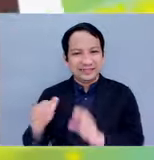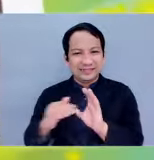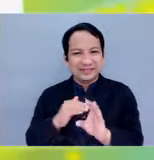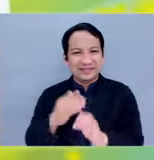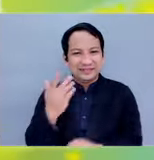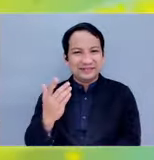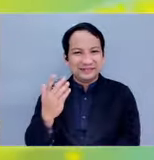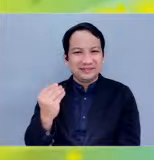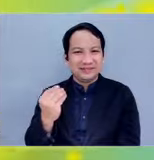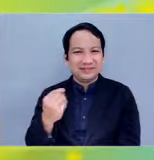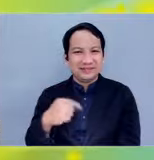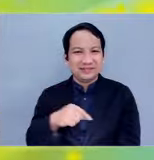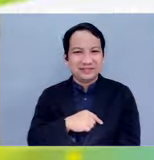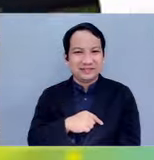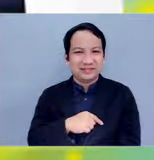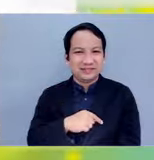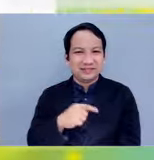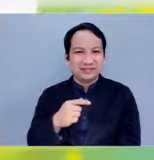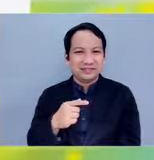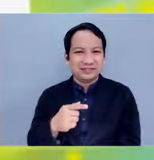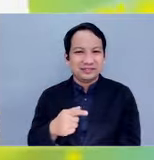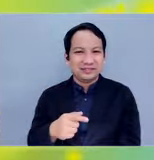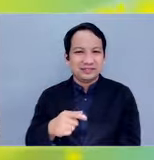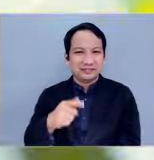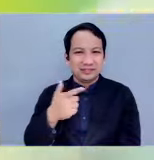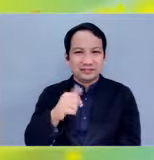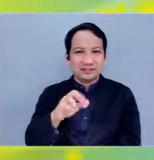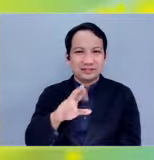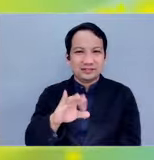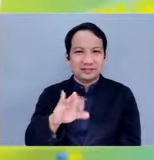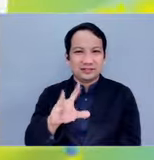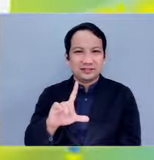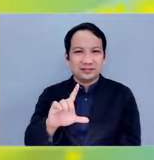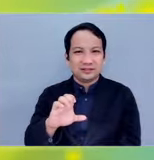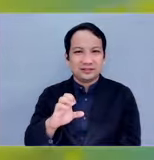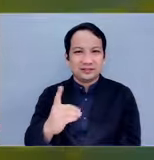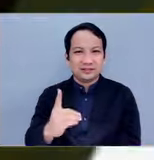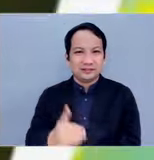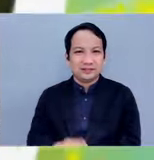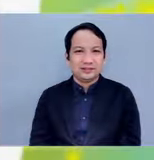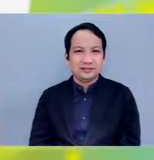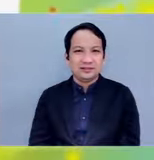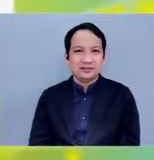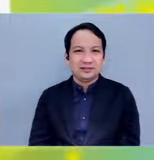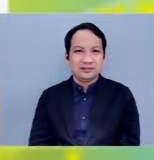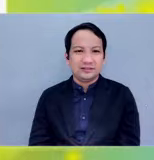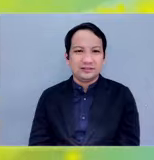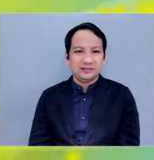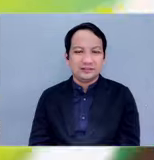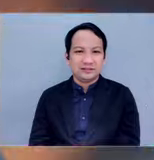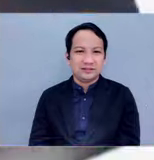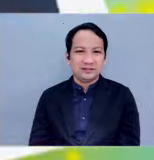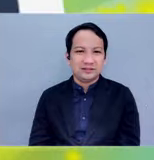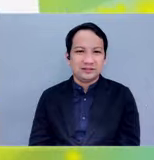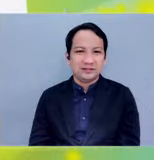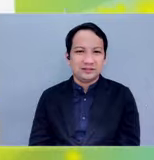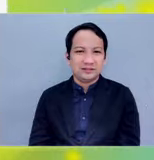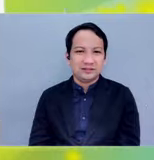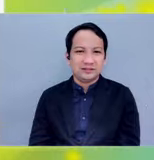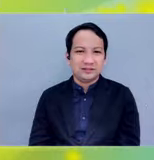kami, pero nasa lang. Ang pangalan, Garfield. Oh, Garfield. Namit ko si Garfield. Favorite ni